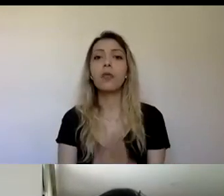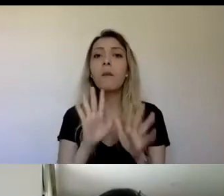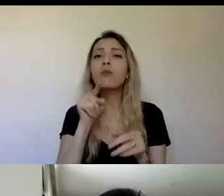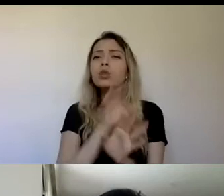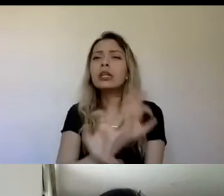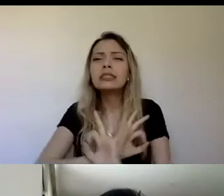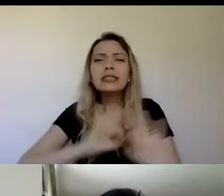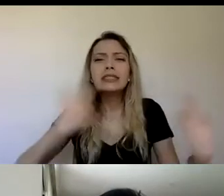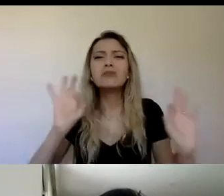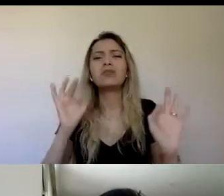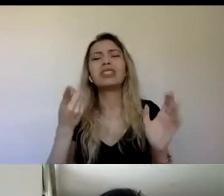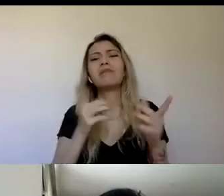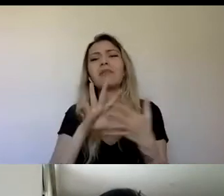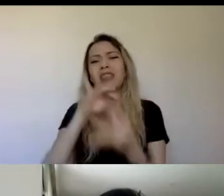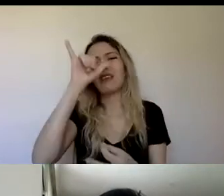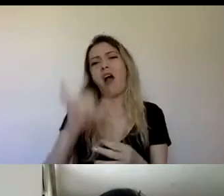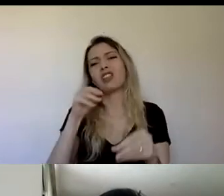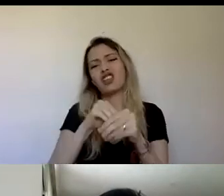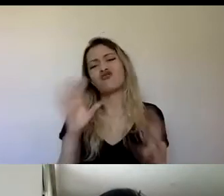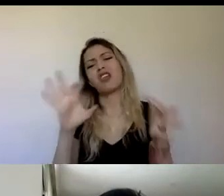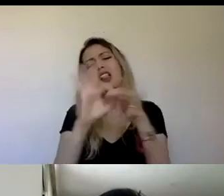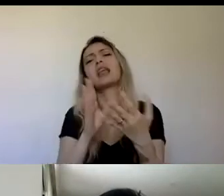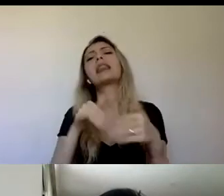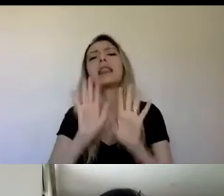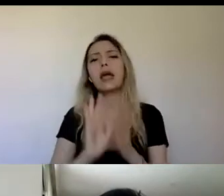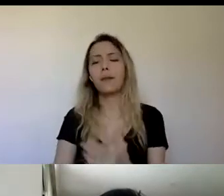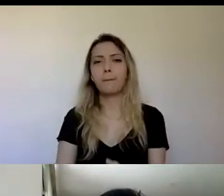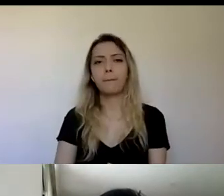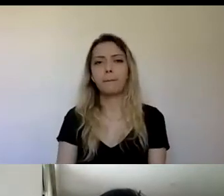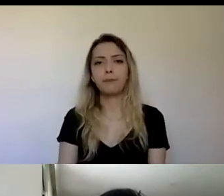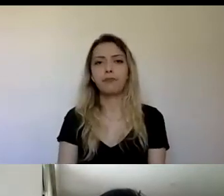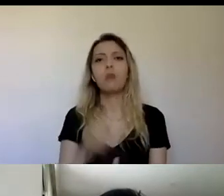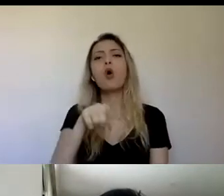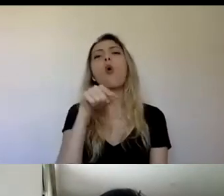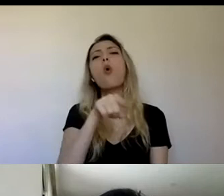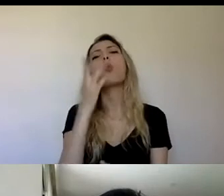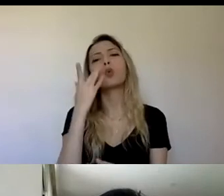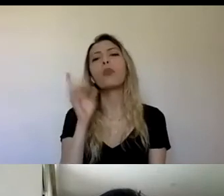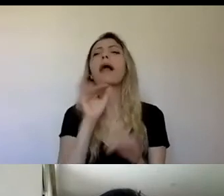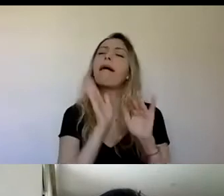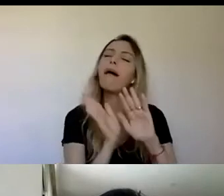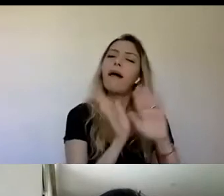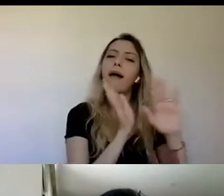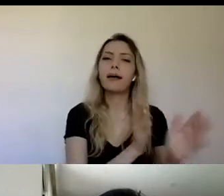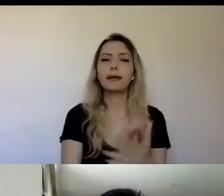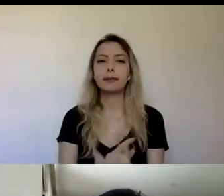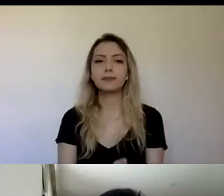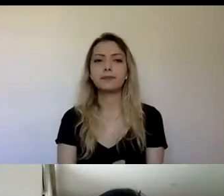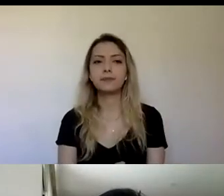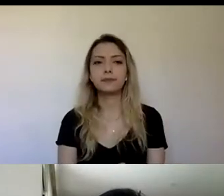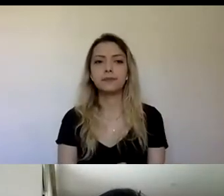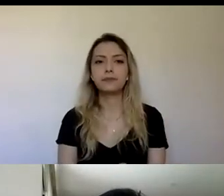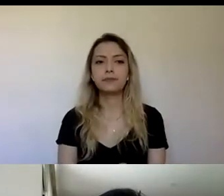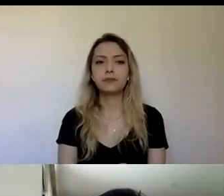ve standartları ile ilişkilendirilen çalışmalar değil, göstergeler değil. Kalkınma göstergeleri de çok fazla